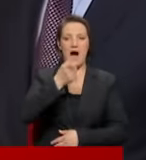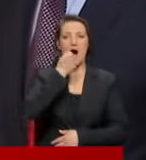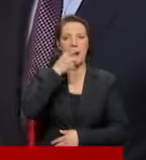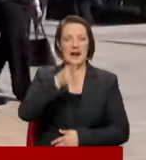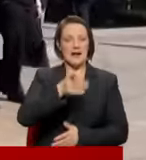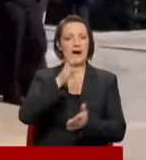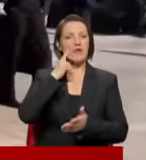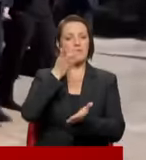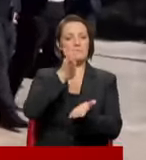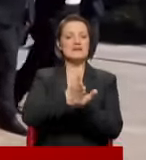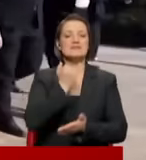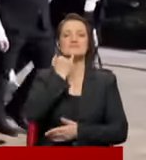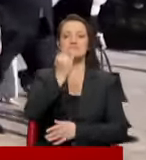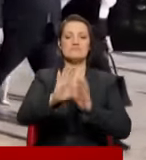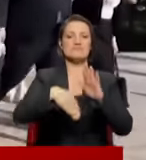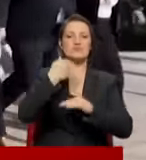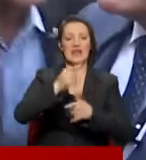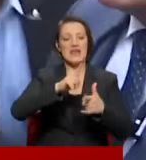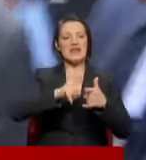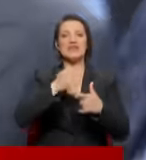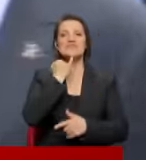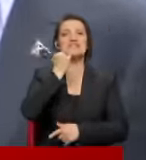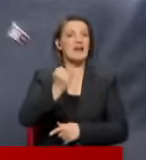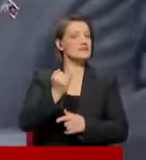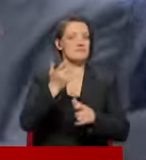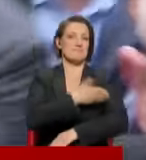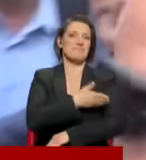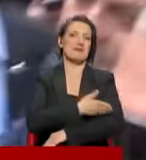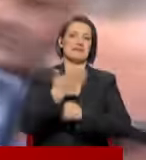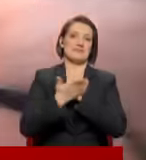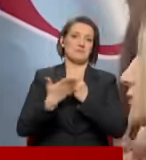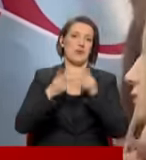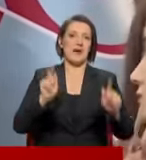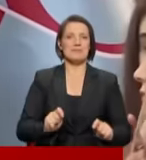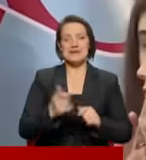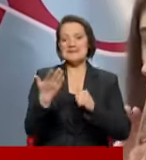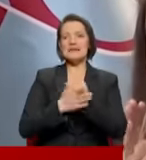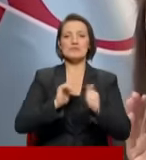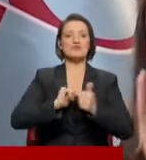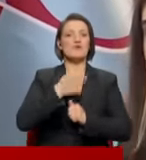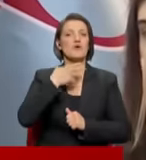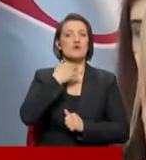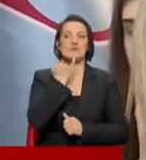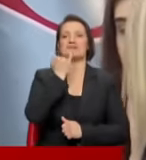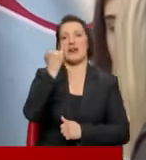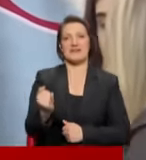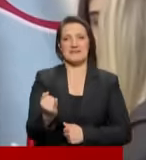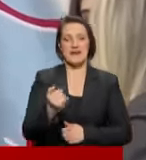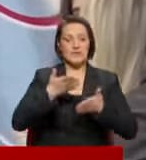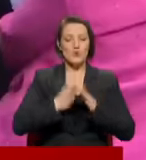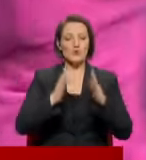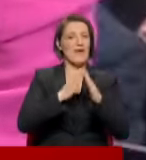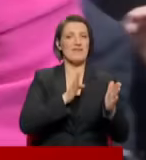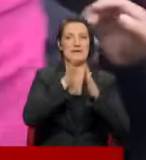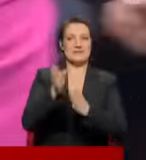Ankara'ya Anıtkabir ziyaretinin ardından ikinci ziyaretini memleketine, Trabzon'a yaptı. Trabzon Spor Kulübü'nü ziyaret etti. Doğduğu